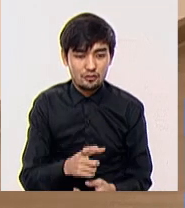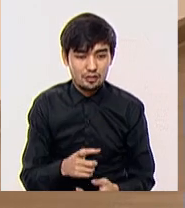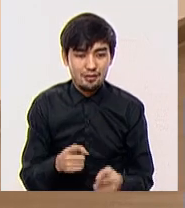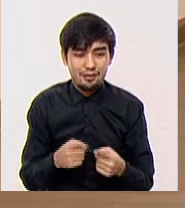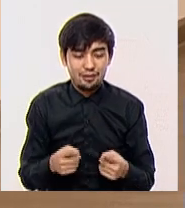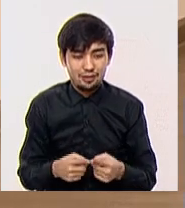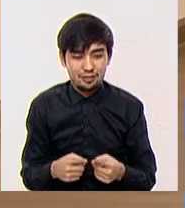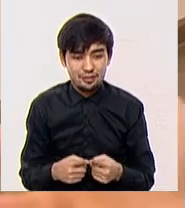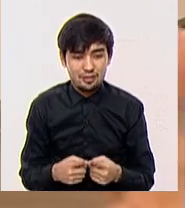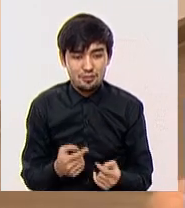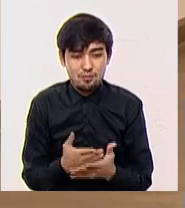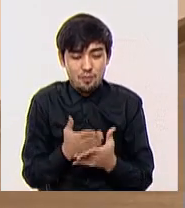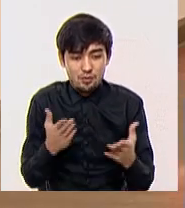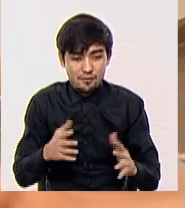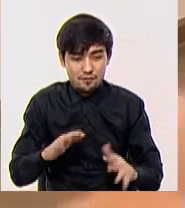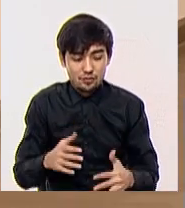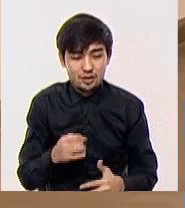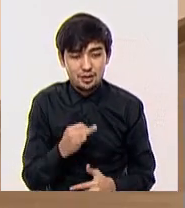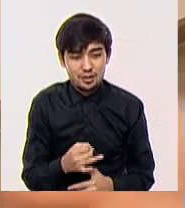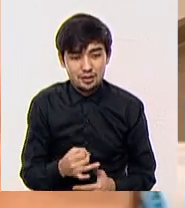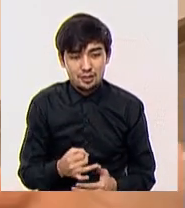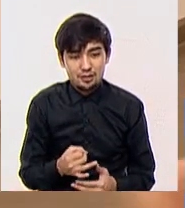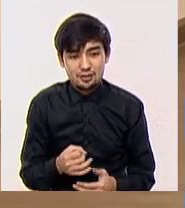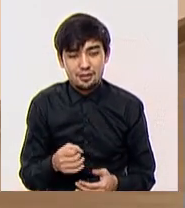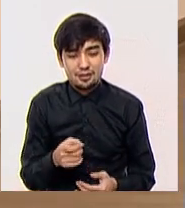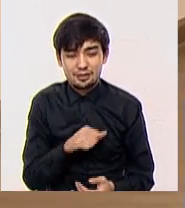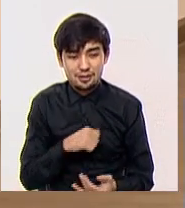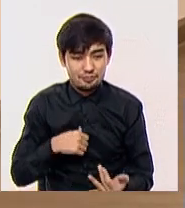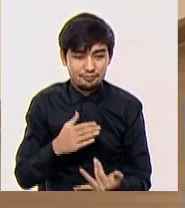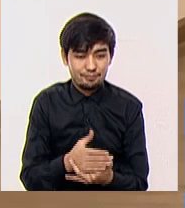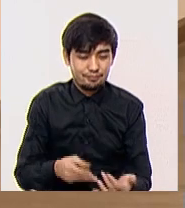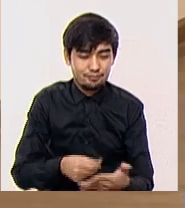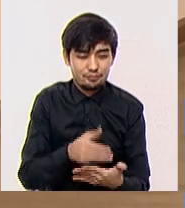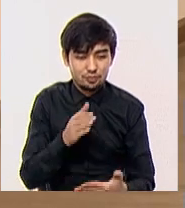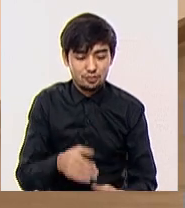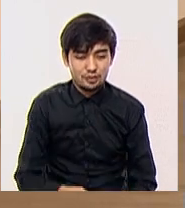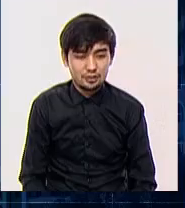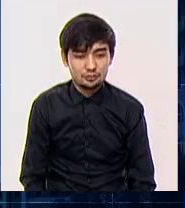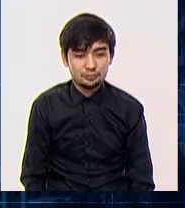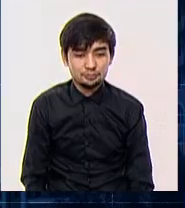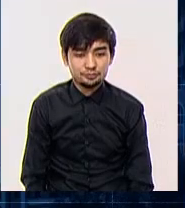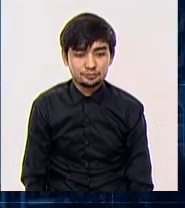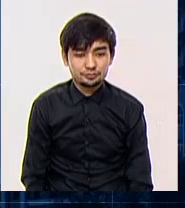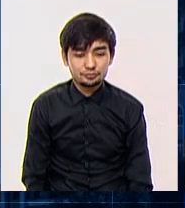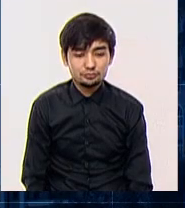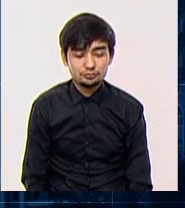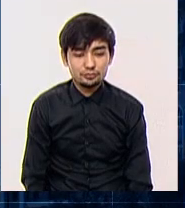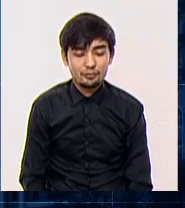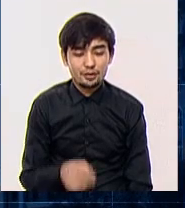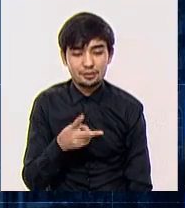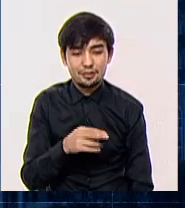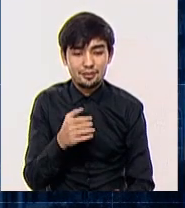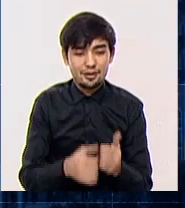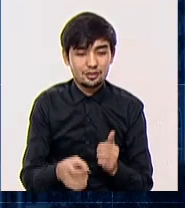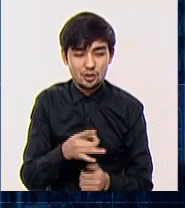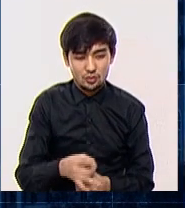арендует больше, то разницу он уже сам перекрывает. Для каждого региона